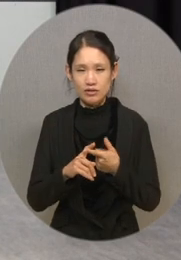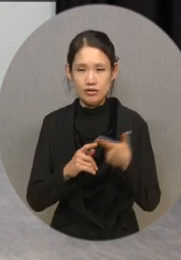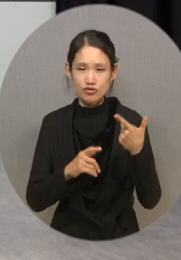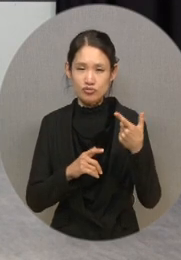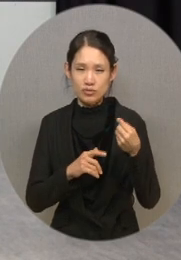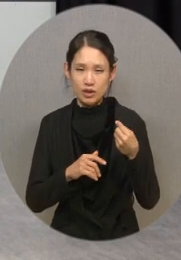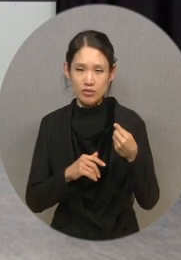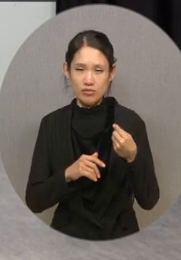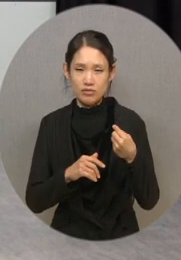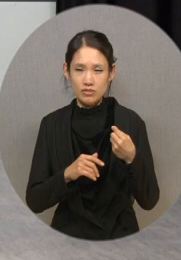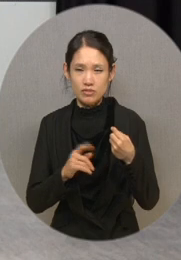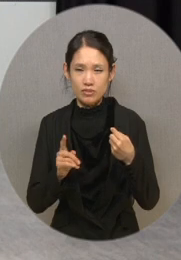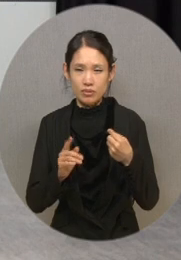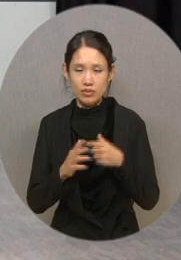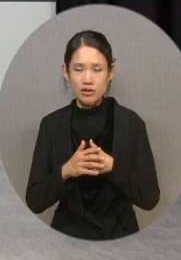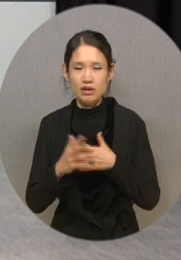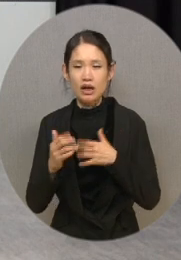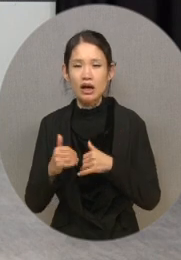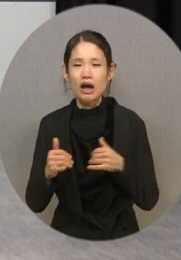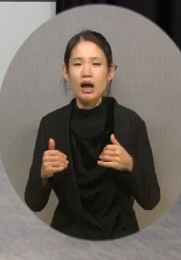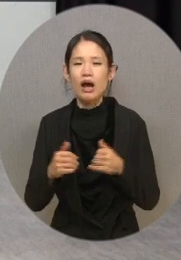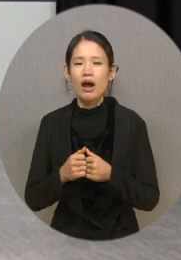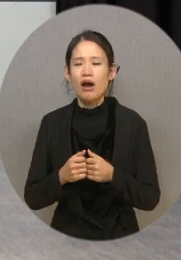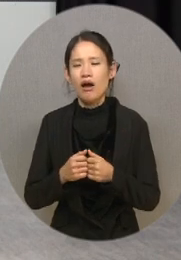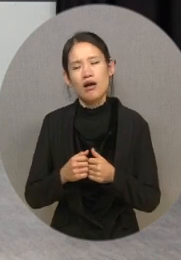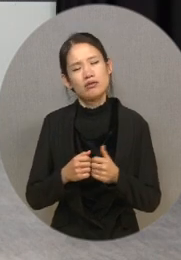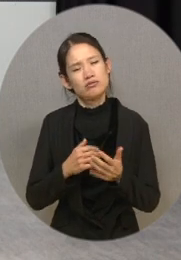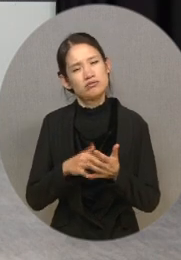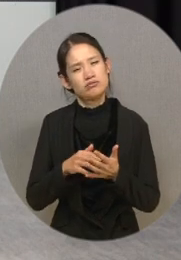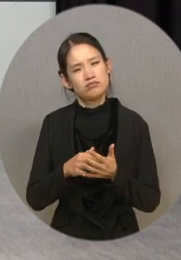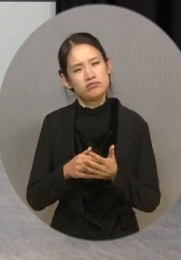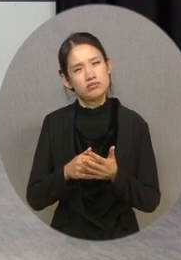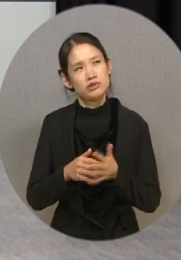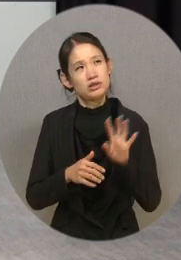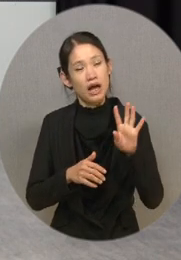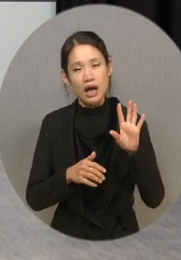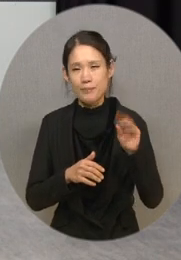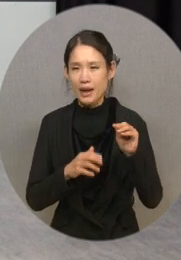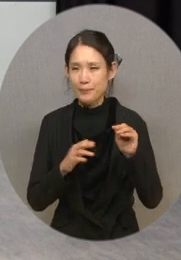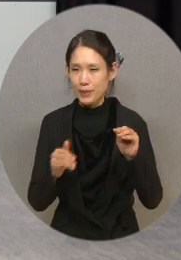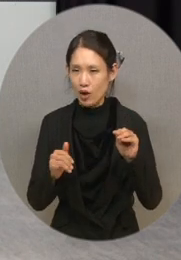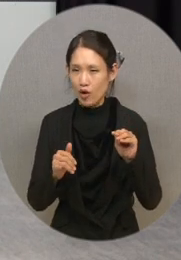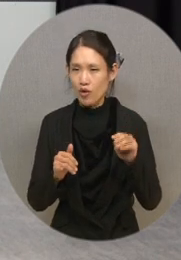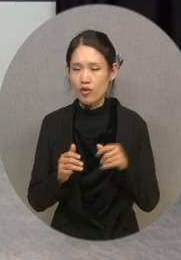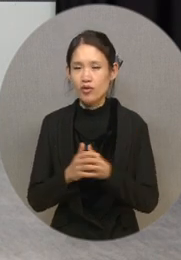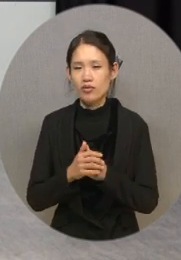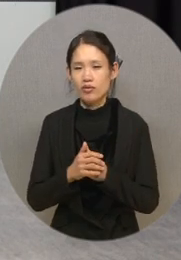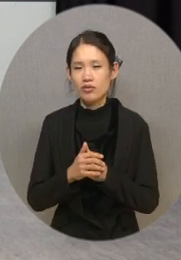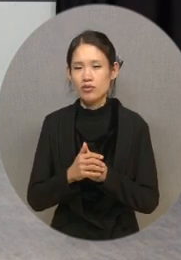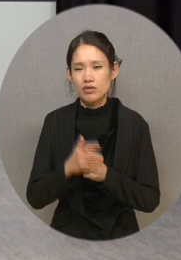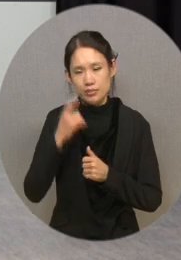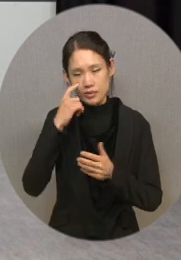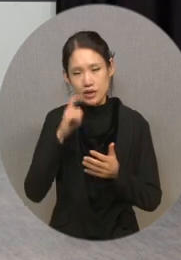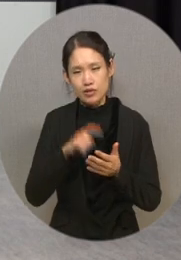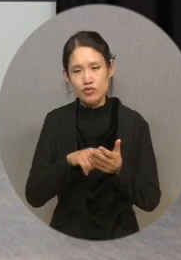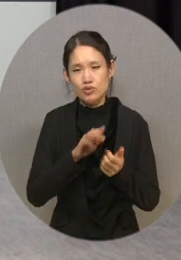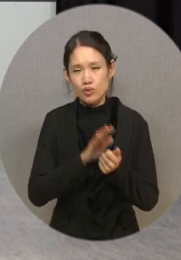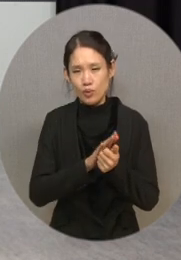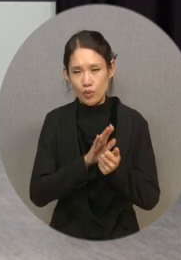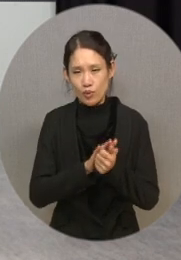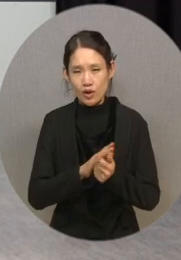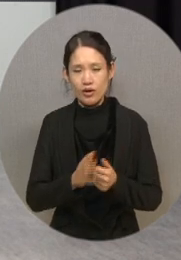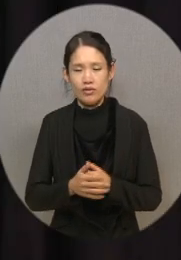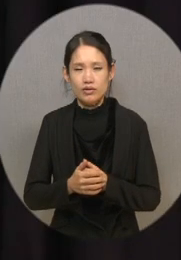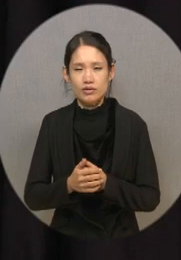약 한 사람 조금 안 되게 4만 명 정도를 이제 사각지대인 분들을 발굴해서 도왔거든요.